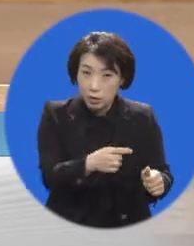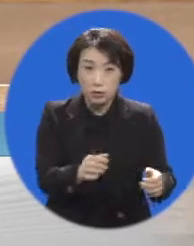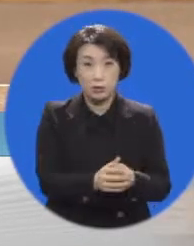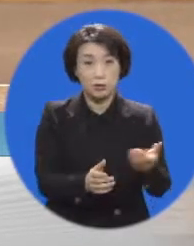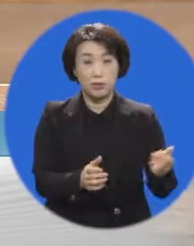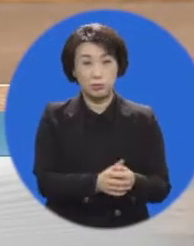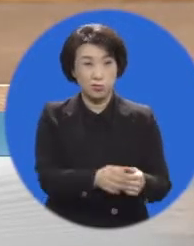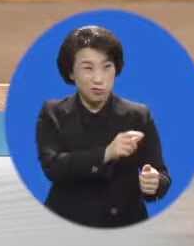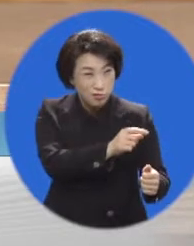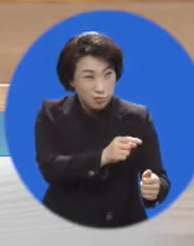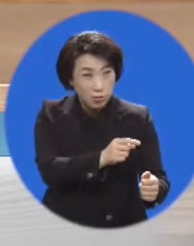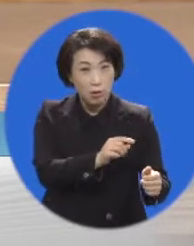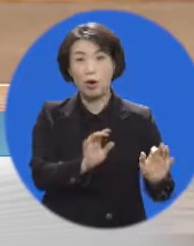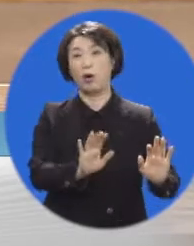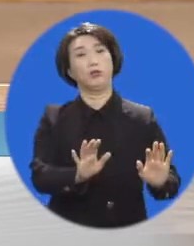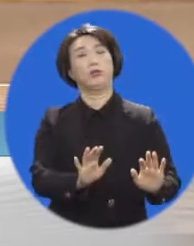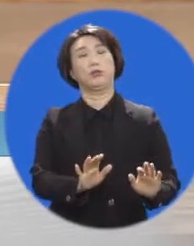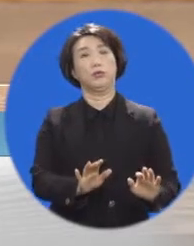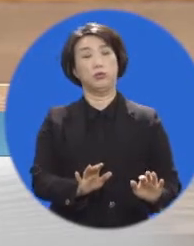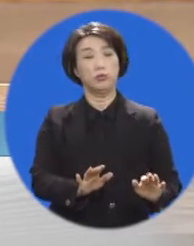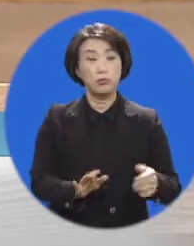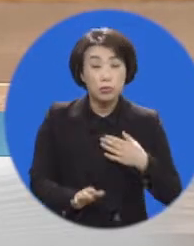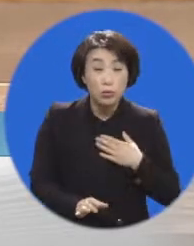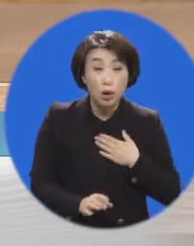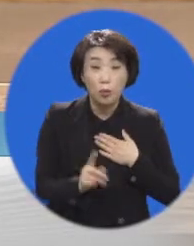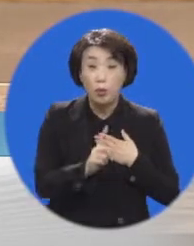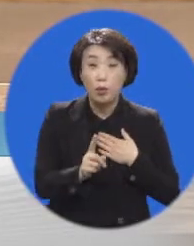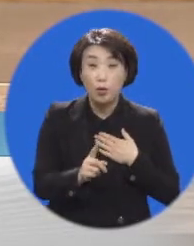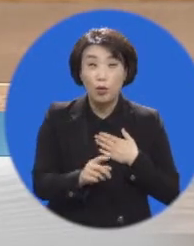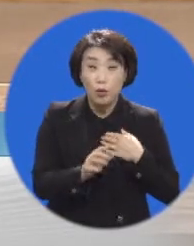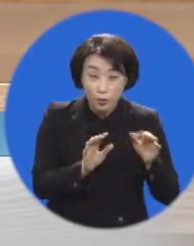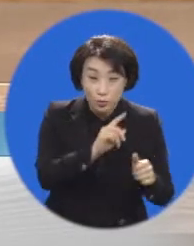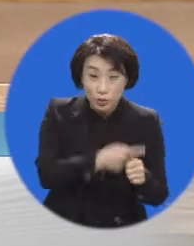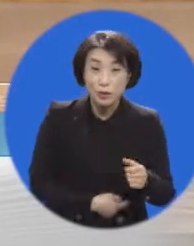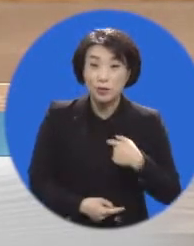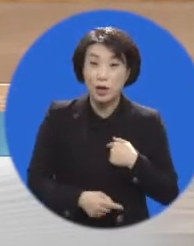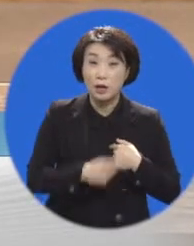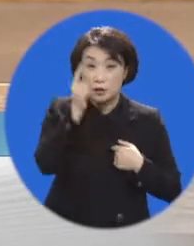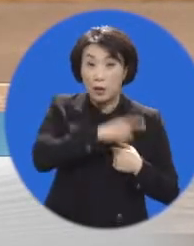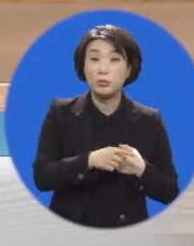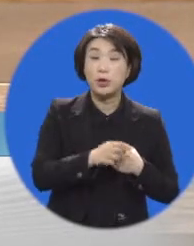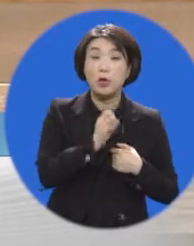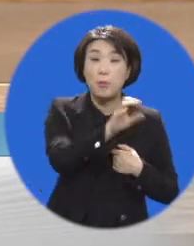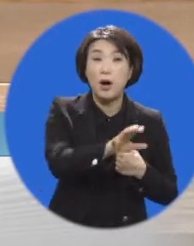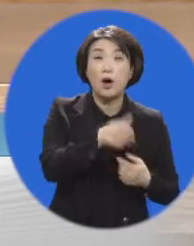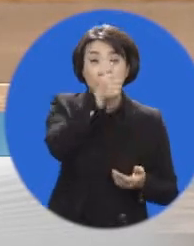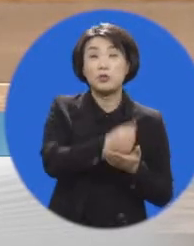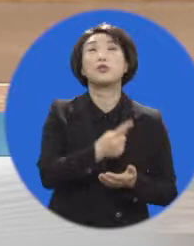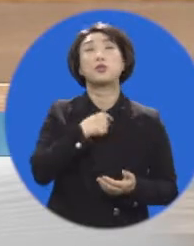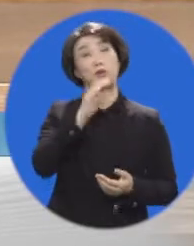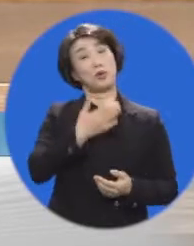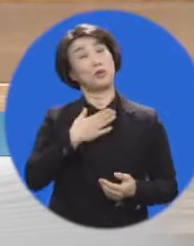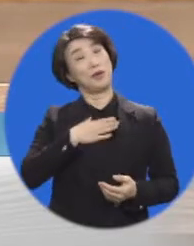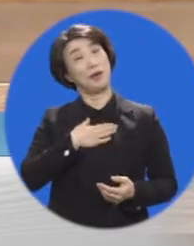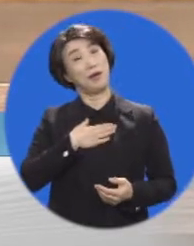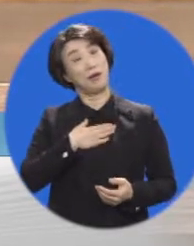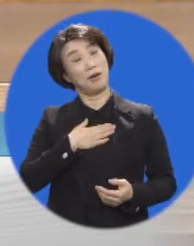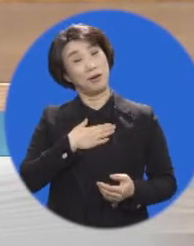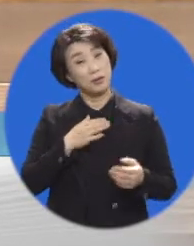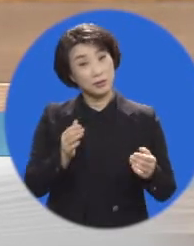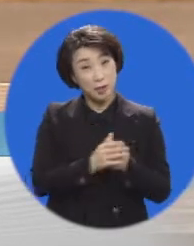놈이라고 하나 그럼 나도 나쁜 놈이라고 하는 죄, 죽일 놈이라고 하는 죄에 걸리지 않더라도 이런 것들이 전부